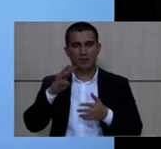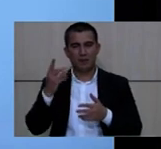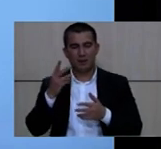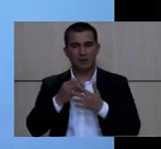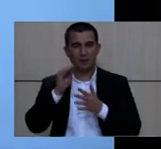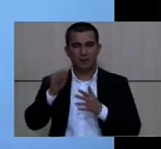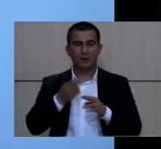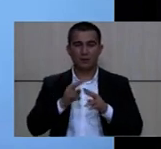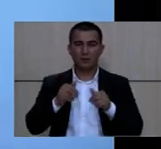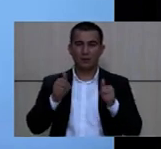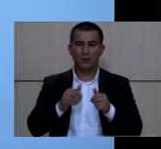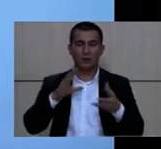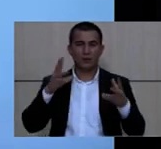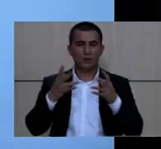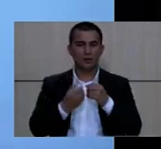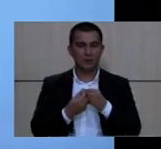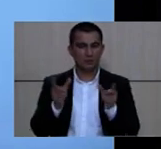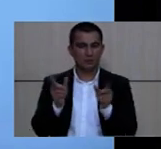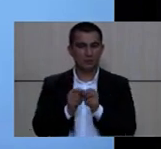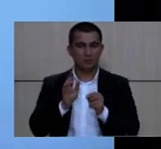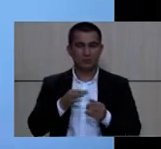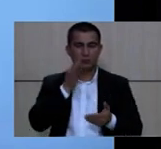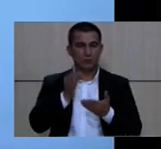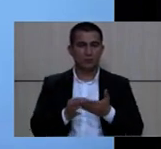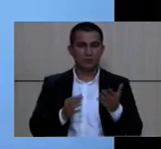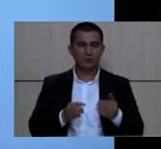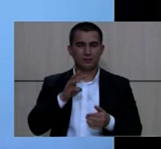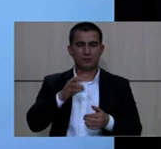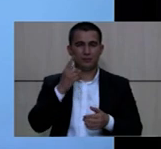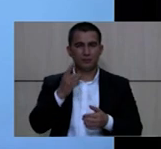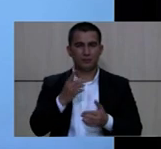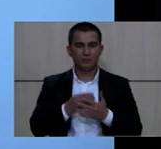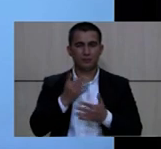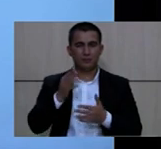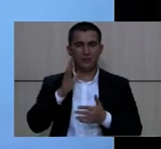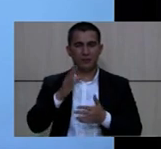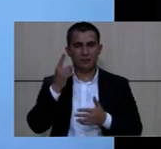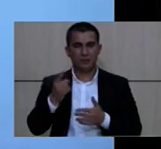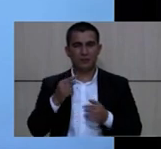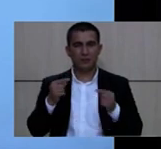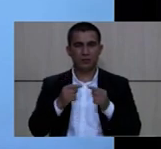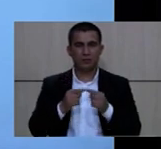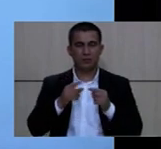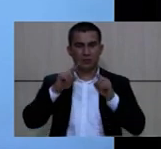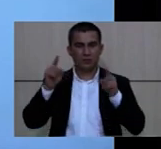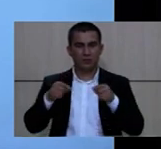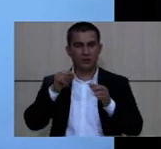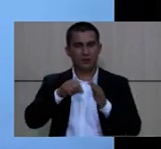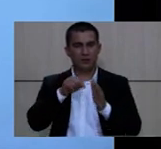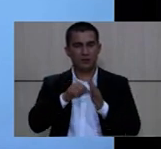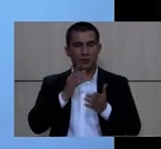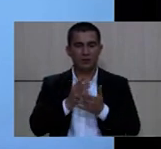va formulalarimizni birlashtirsak, natijada M1 ko'paytirilgan V1 teng qavsni ichida